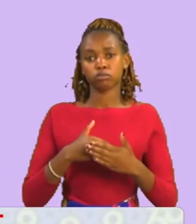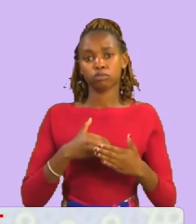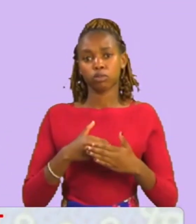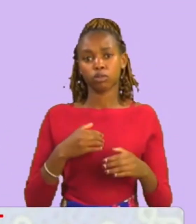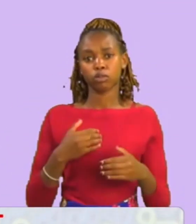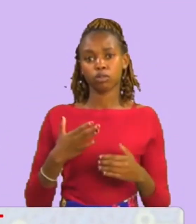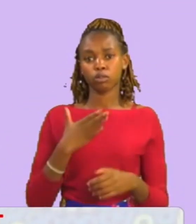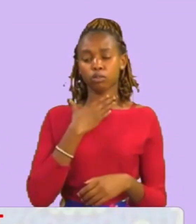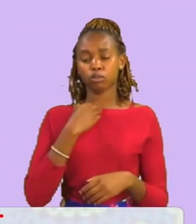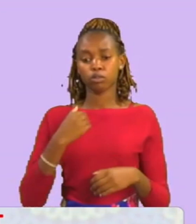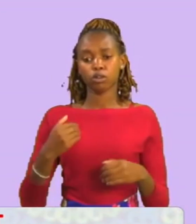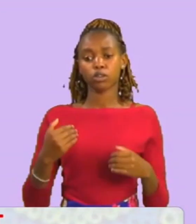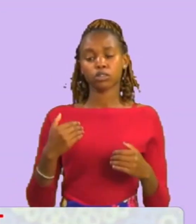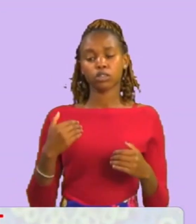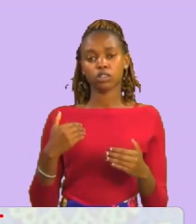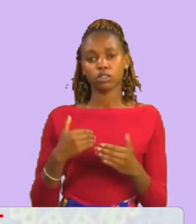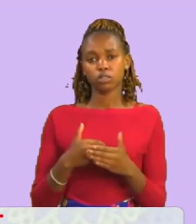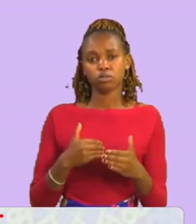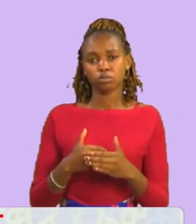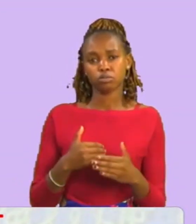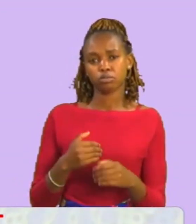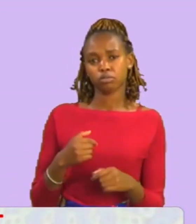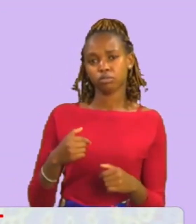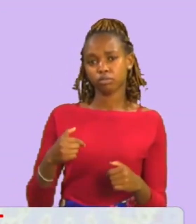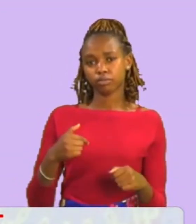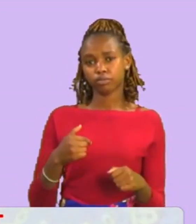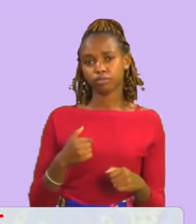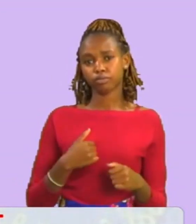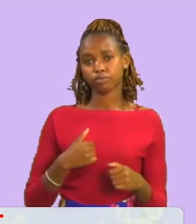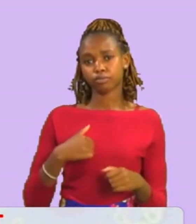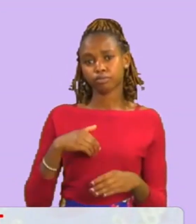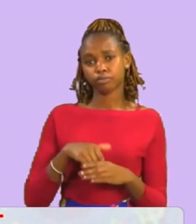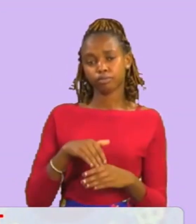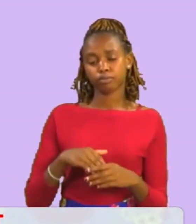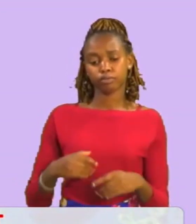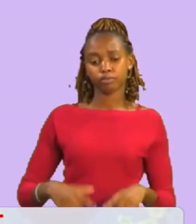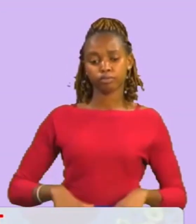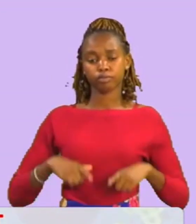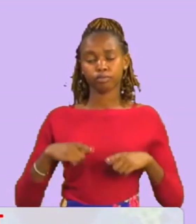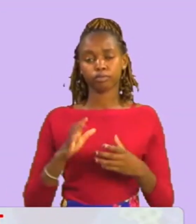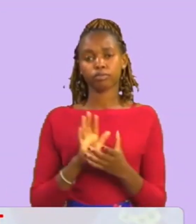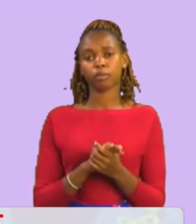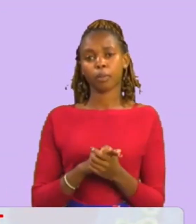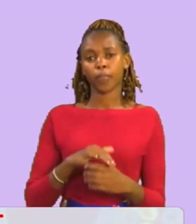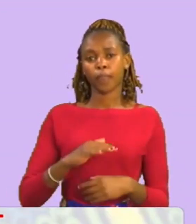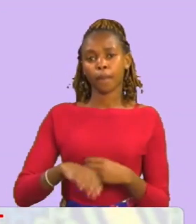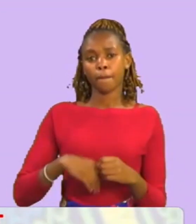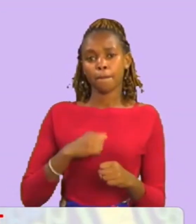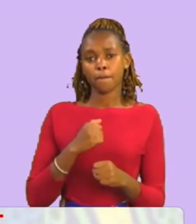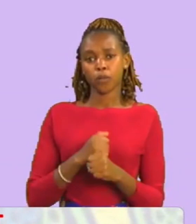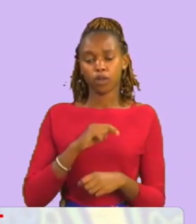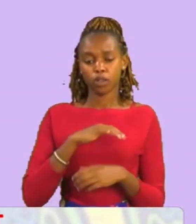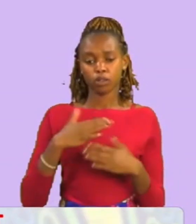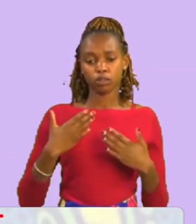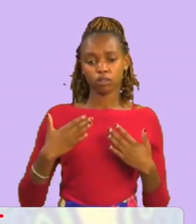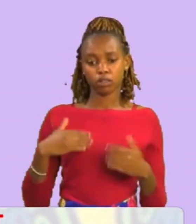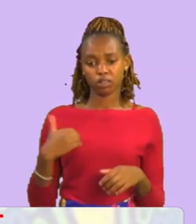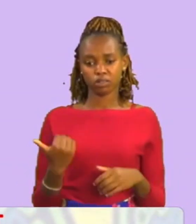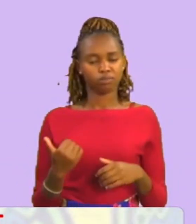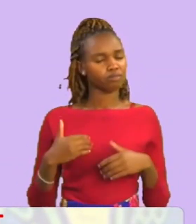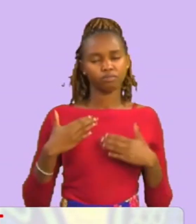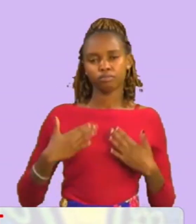wanted to keep them close in your life, but nafika point hamuwezi. So guys, to anyone who's feeling like this year ama anangangana tu kushikilia uko tu